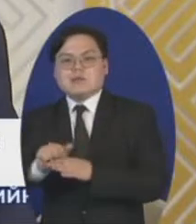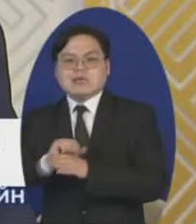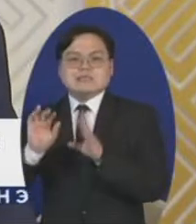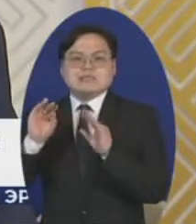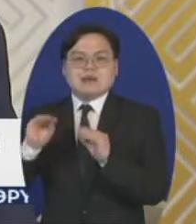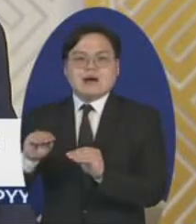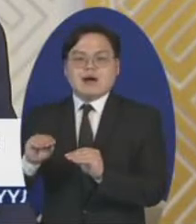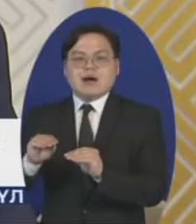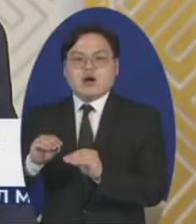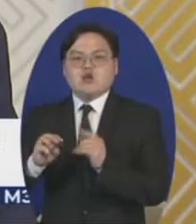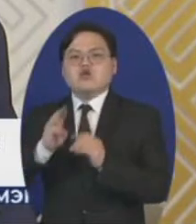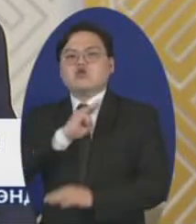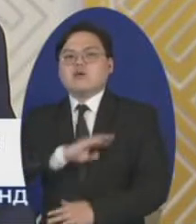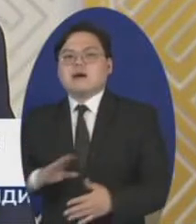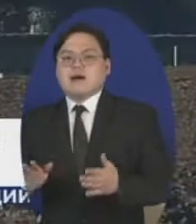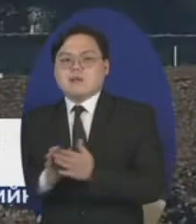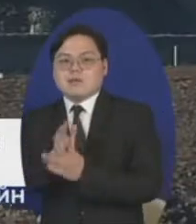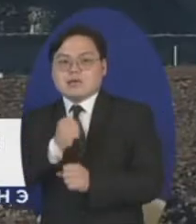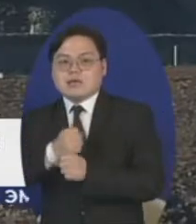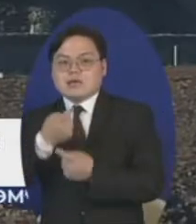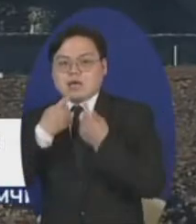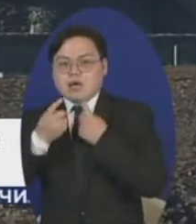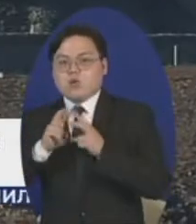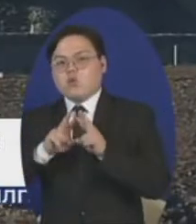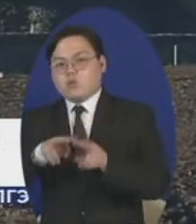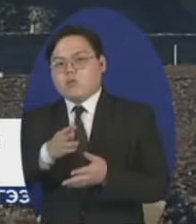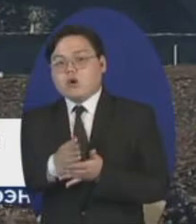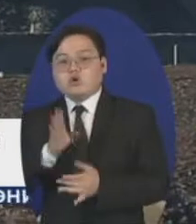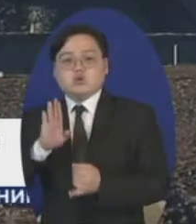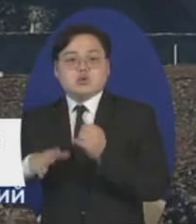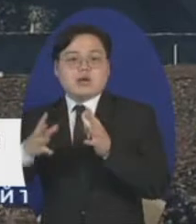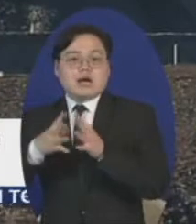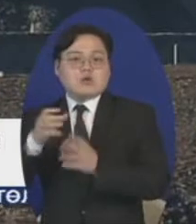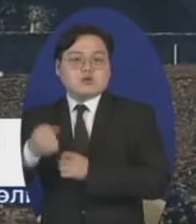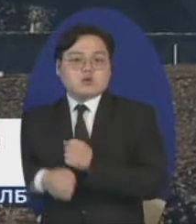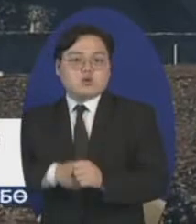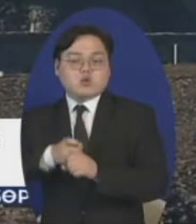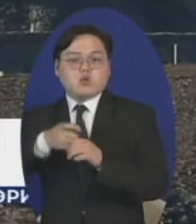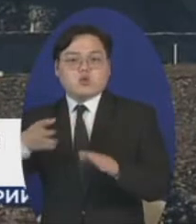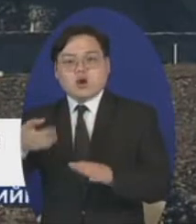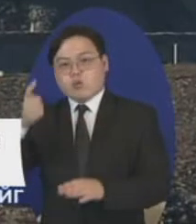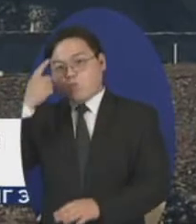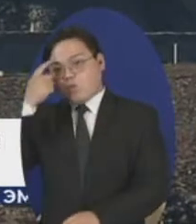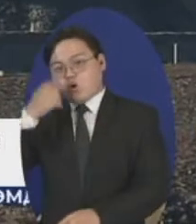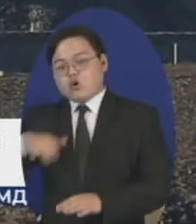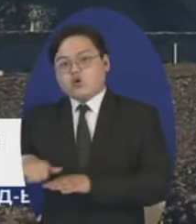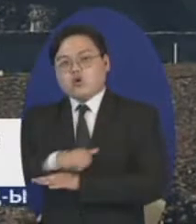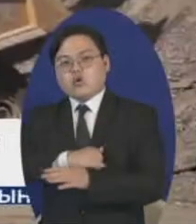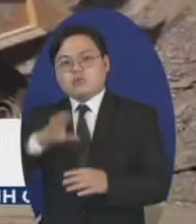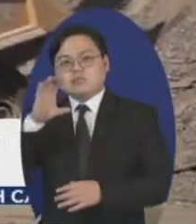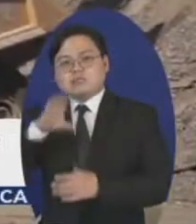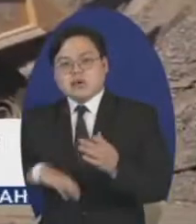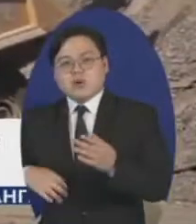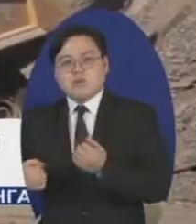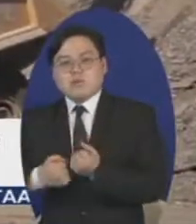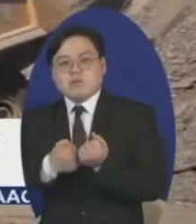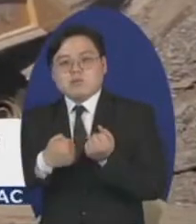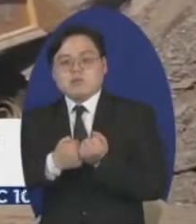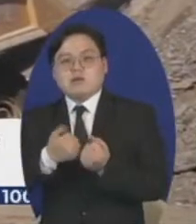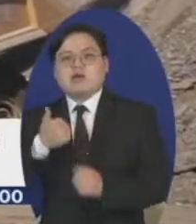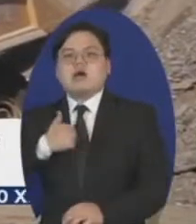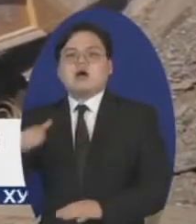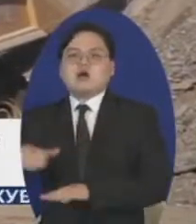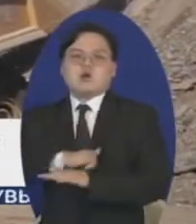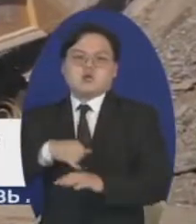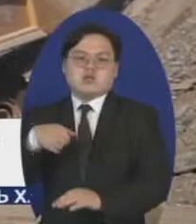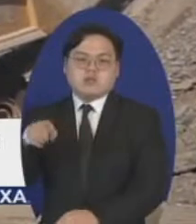сургах энэ чиглэлд бол хамтарч ажиллая гэж ярилцаж байна. Сүүлийн 10 гаруй жилийн хугацаанд Монголд орчирсан гадаадын шууд хөрөнгө оруулалтын хэмжээгээр Канад улс толгой зэгч